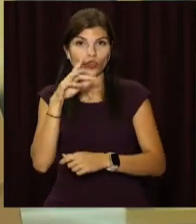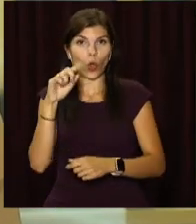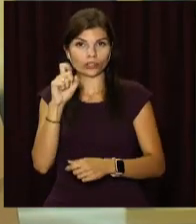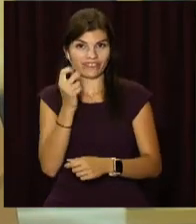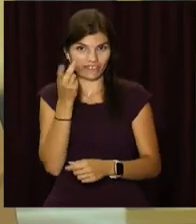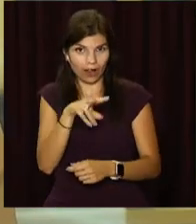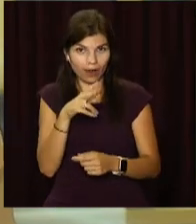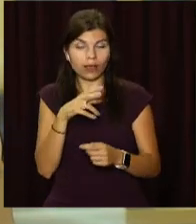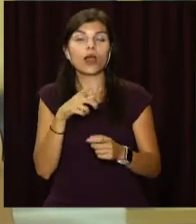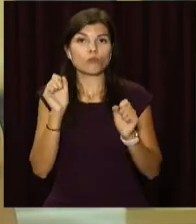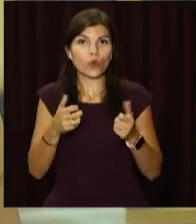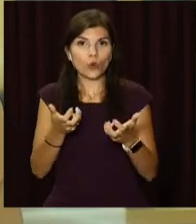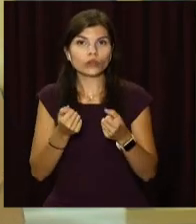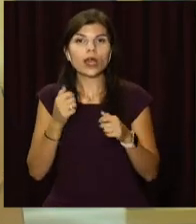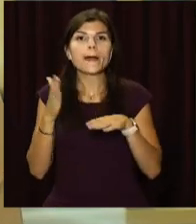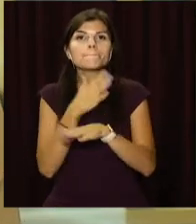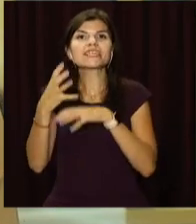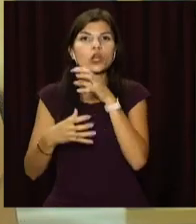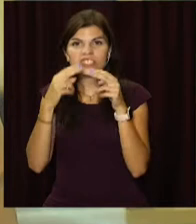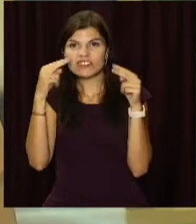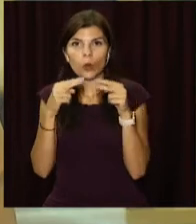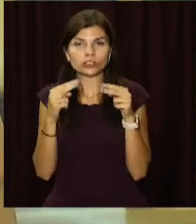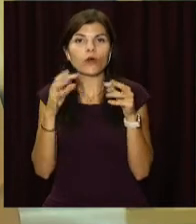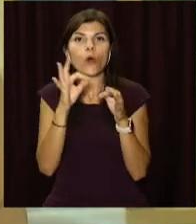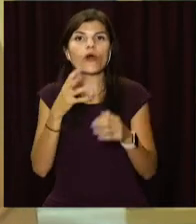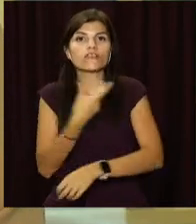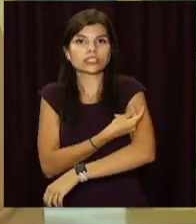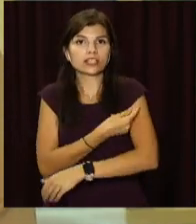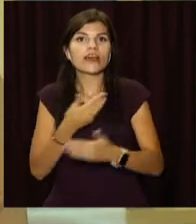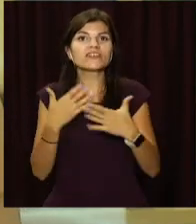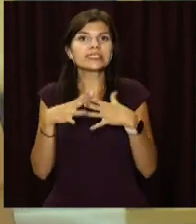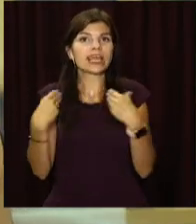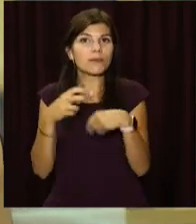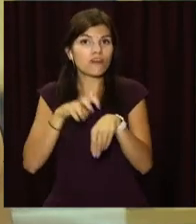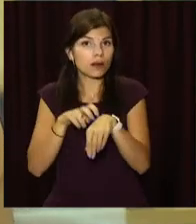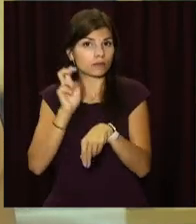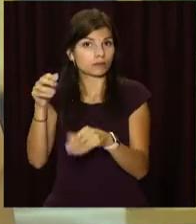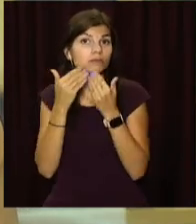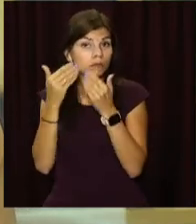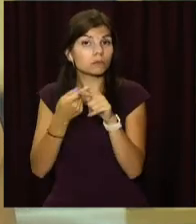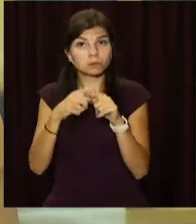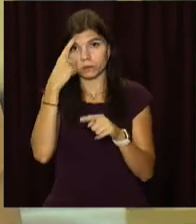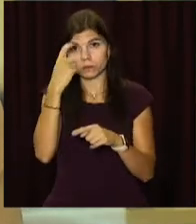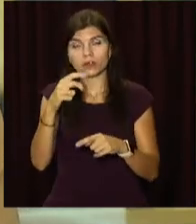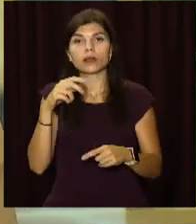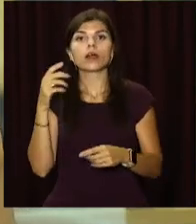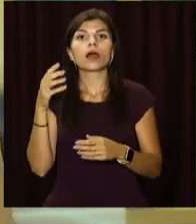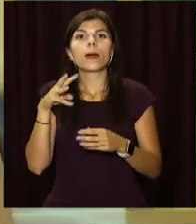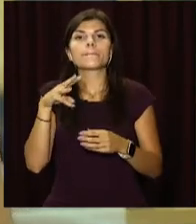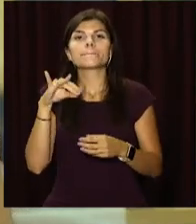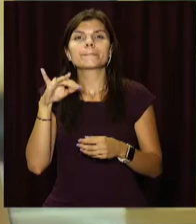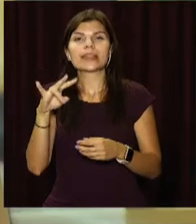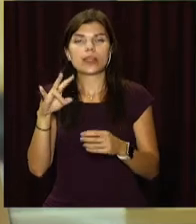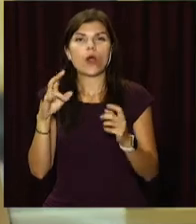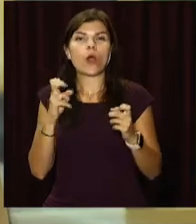вакцини в Україні, можуть отримати міжнародне свідоцтво про вакцинацію від сімейного лікаря. Про це повідомили у прес-службі Міноохорони